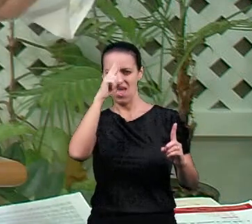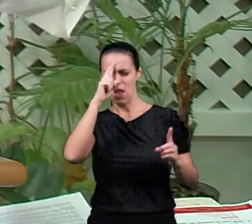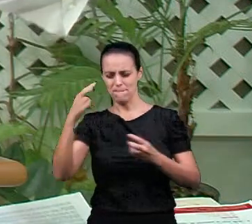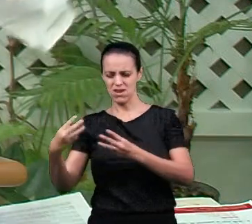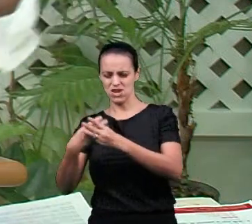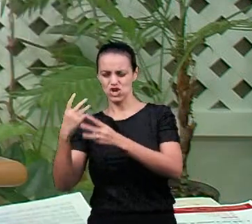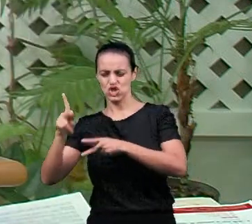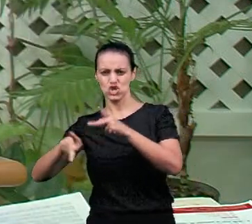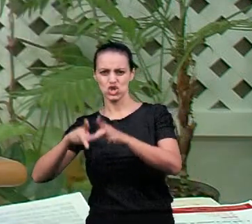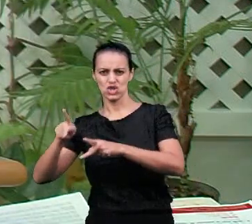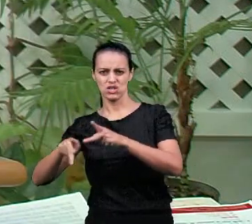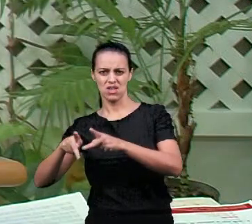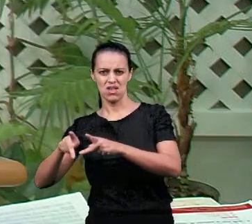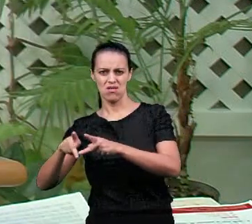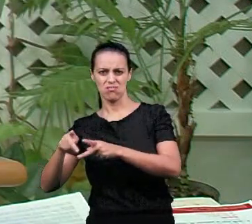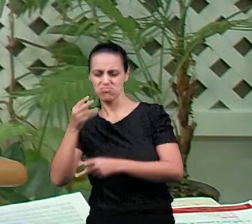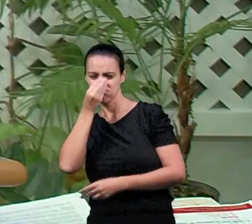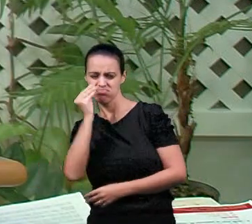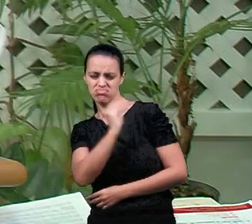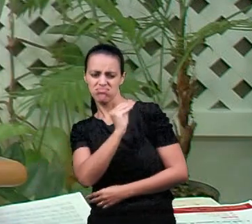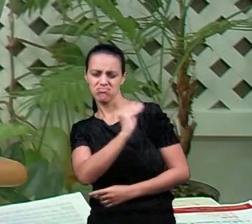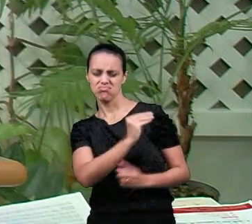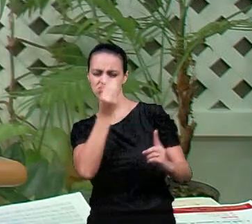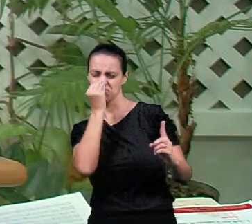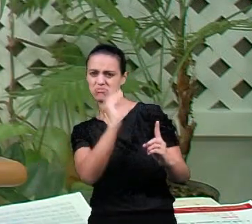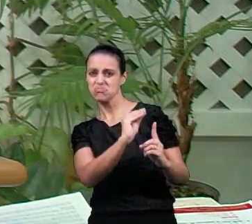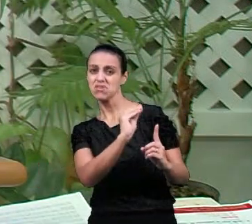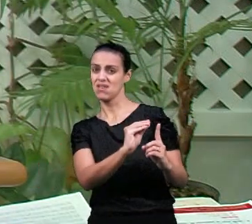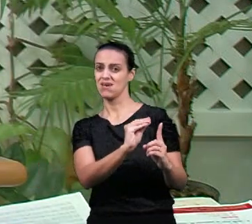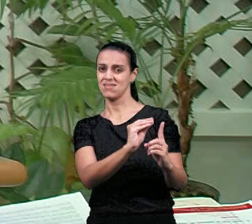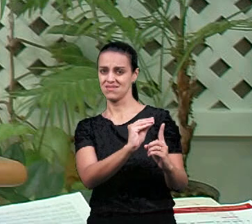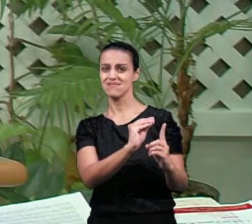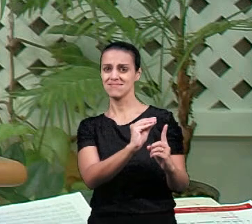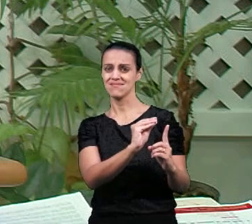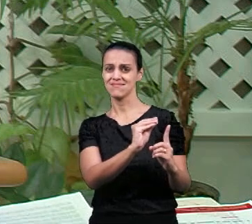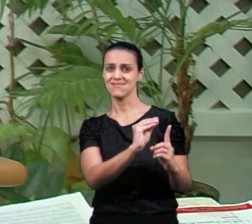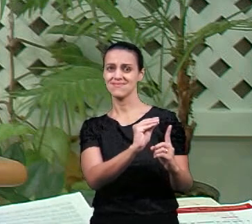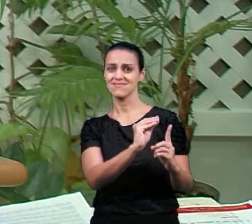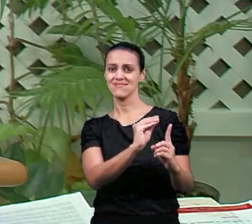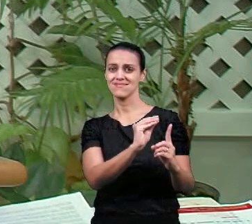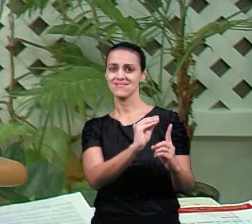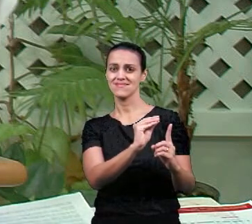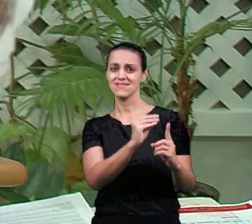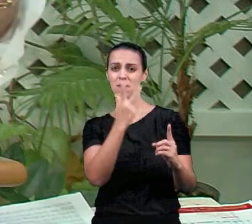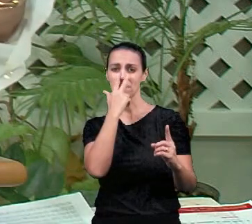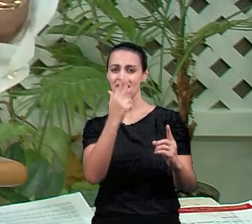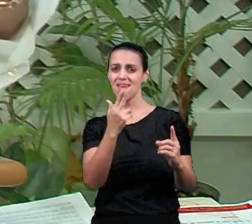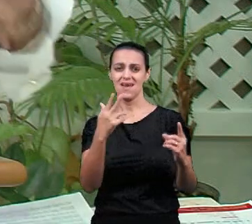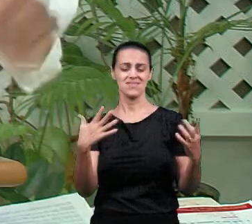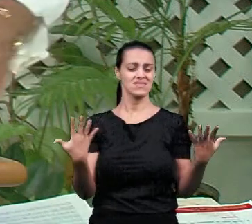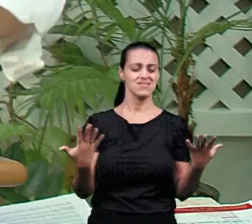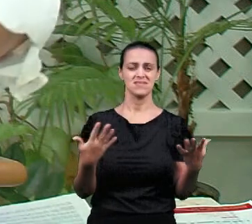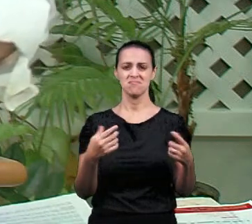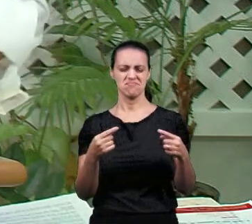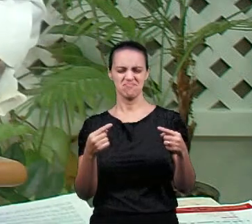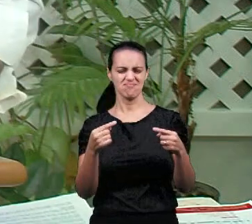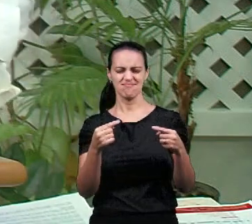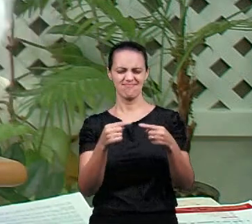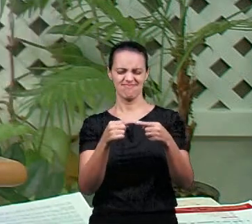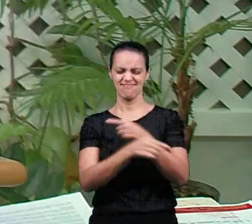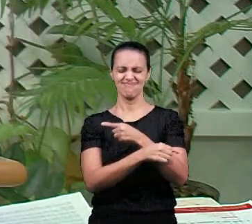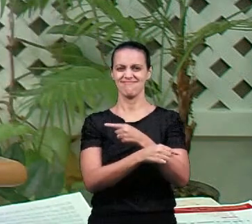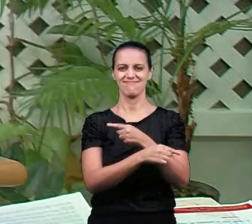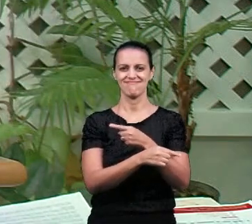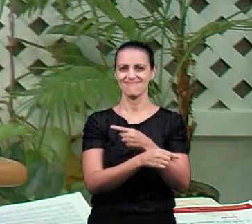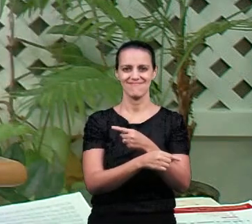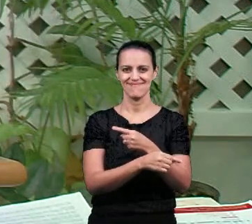était rejeté par le docteur de la loi, il est rejeté par le Lévite. Donc, ils ne vivaient